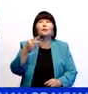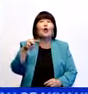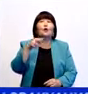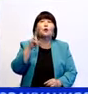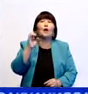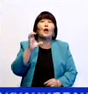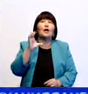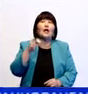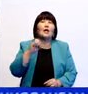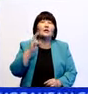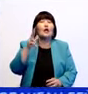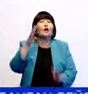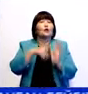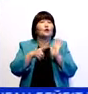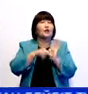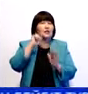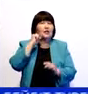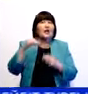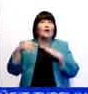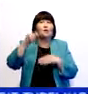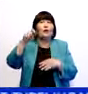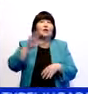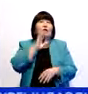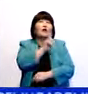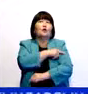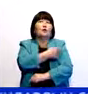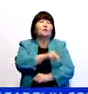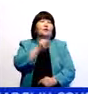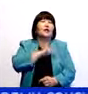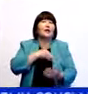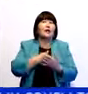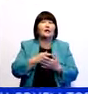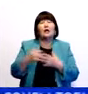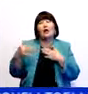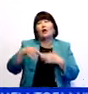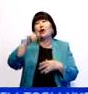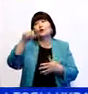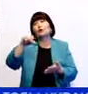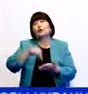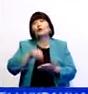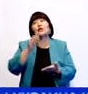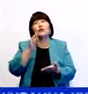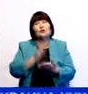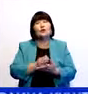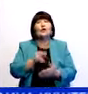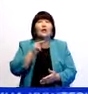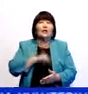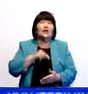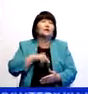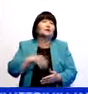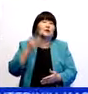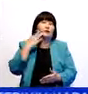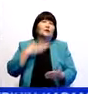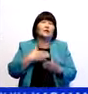Любовь Колесник. 97-дегі әжей майдан даласында медбике болып қызмет атқарыпты. Қанқұйлы соғыстың ортасында жүрсе де қызметін мінсіз